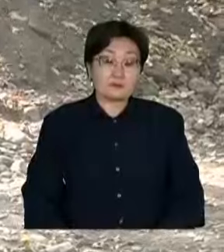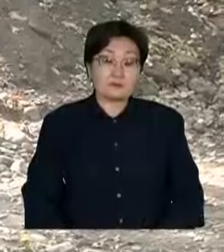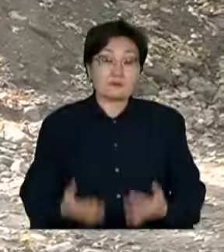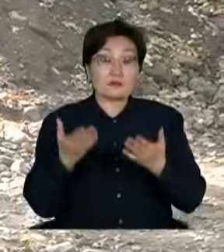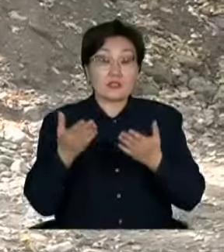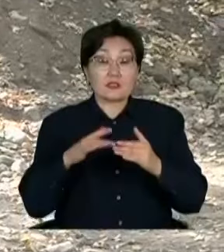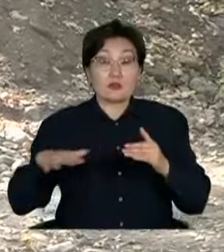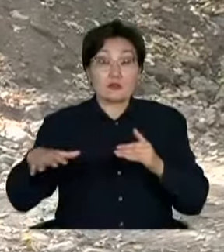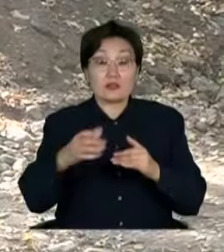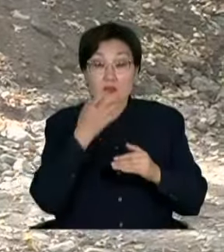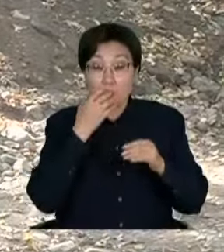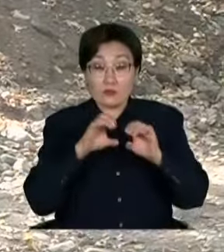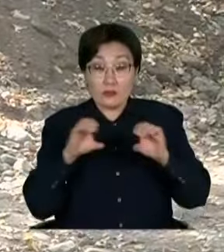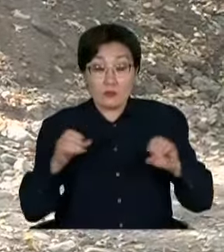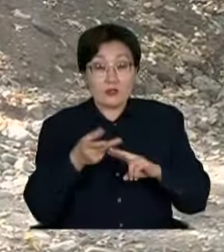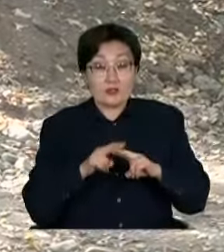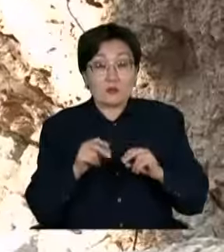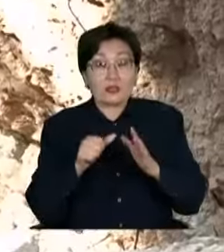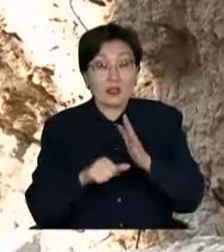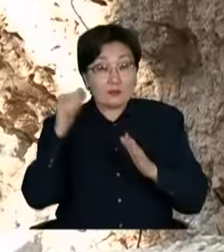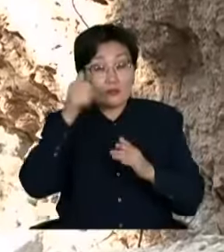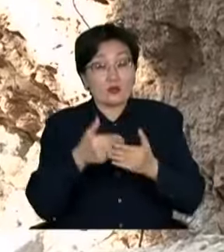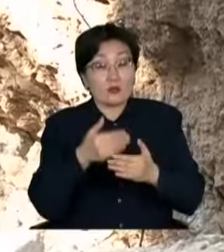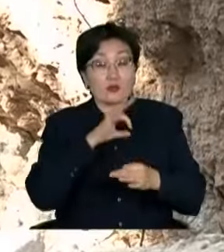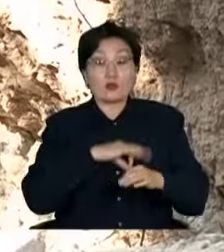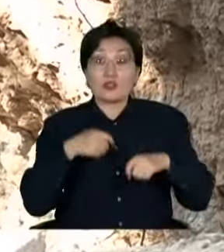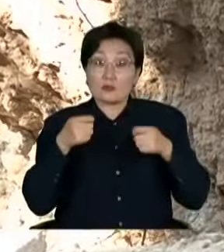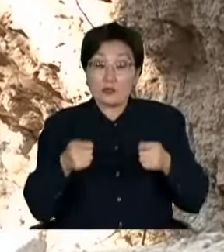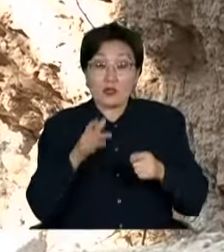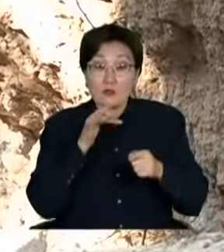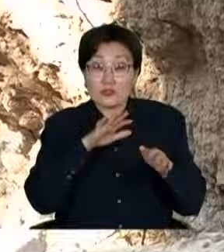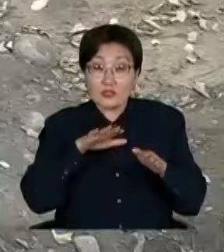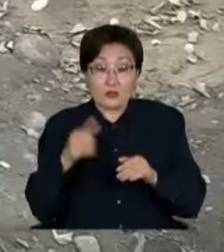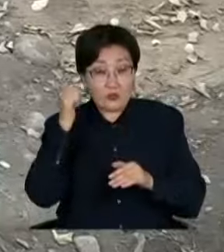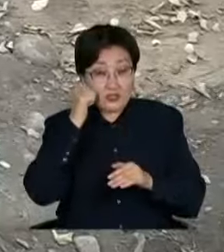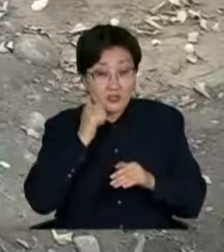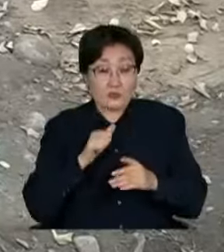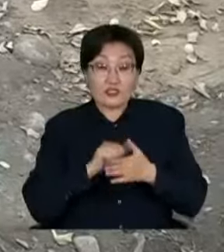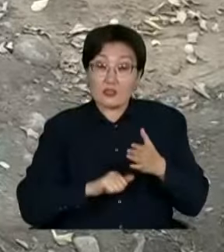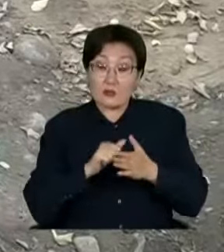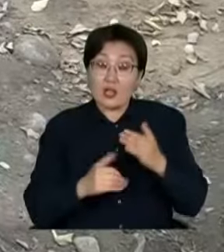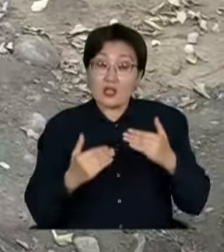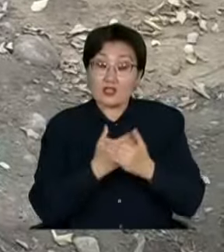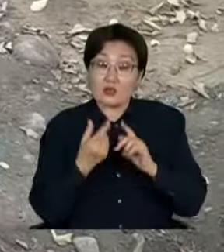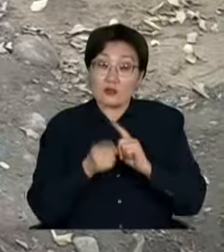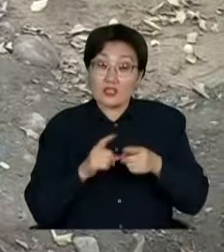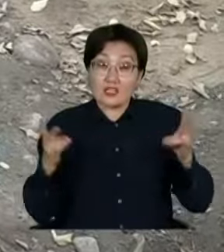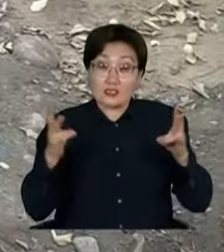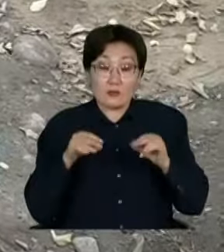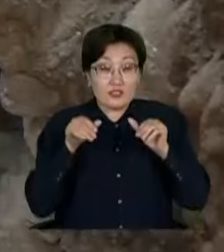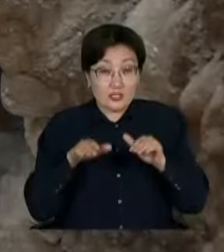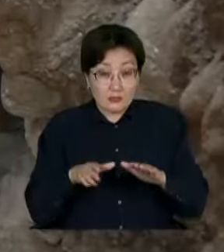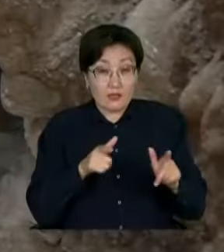Бұл аумақтағы жылу желілері осыдан 60 жыл бұрын қолданысқа берілген. Уақыт өте тозығы жеткендіктен оны жаңасын алмастыру керек деген